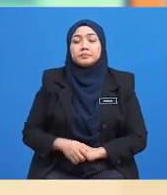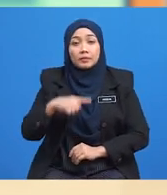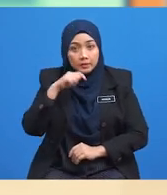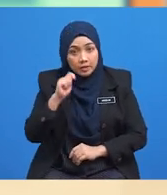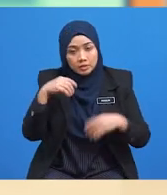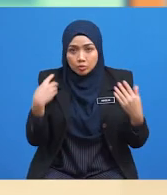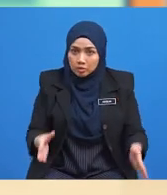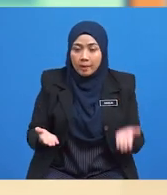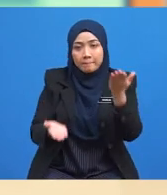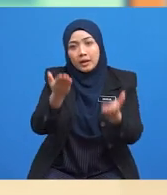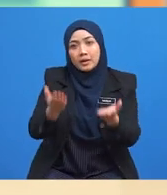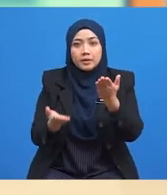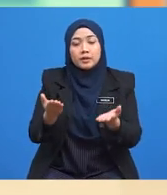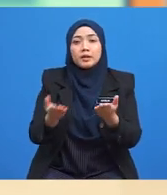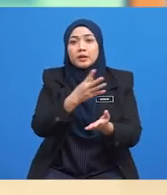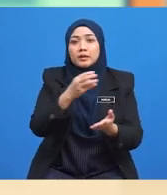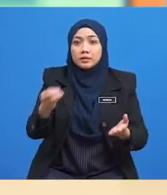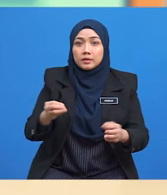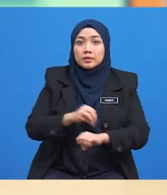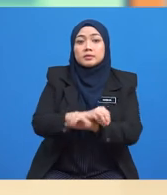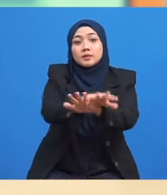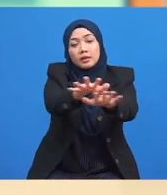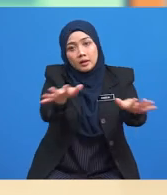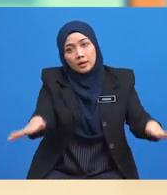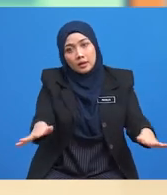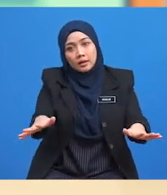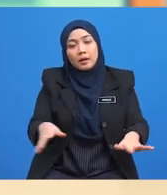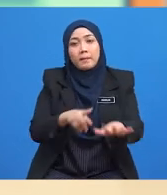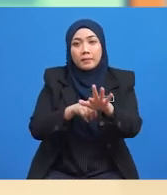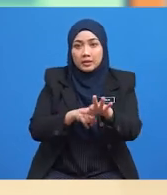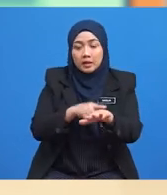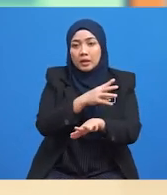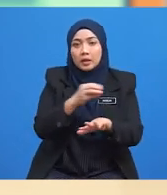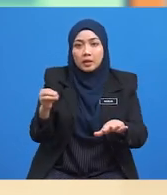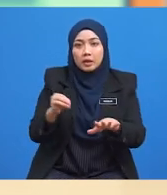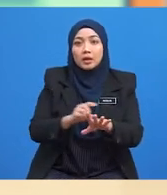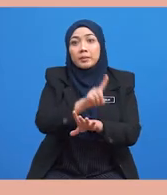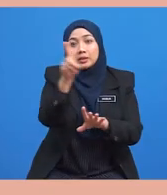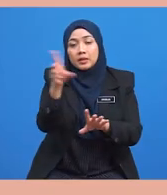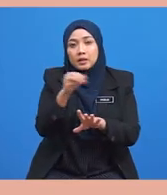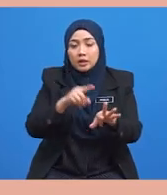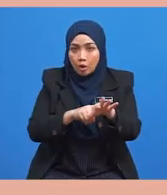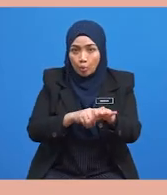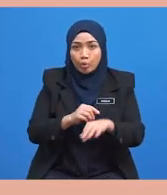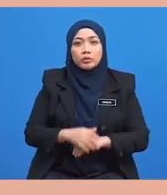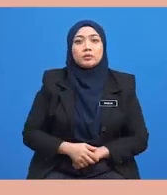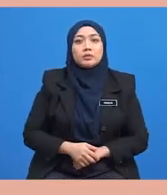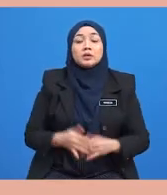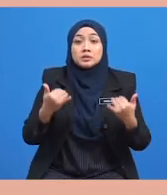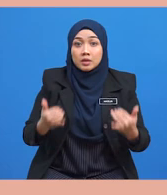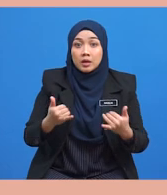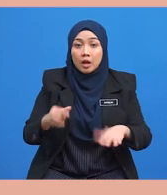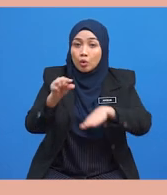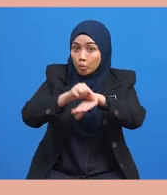mentafsir serakan berdasarkan plot batang dan daun, sekarang melalui plot